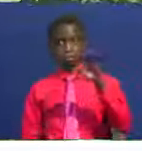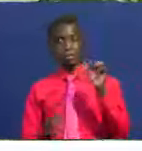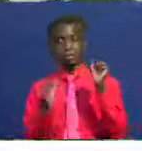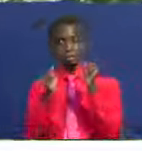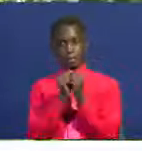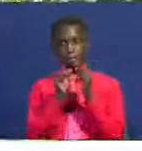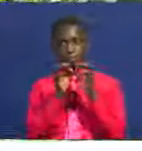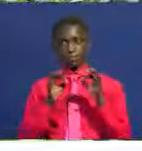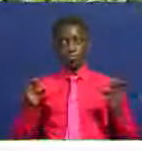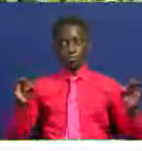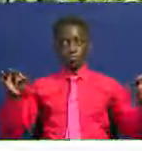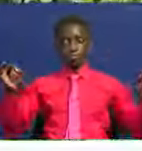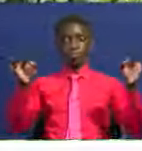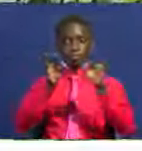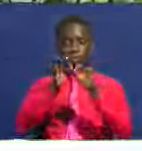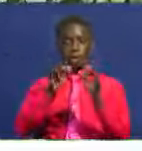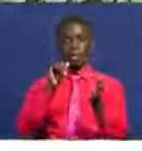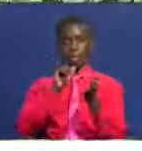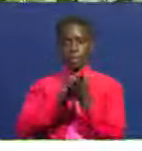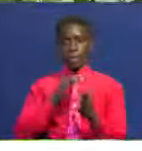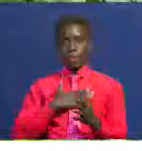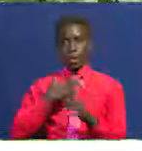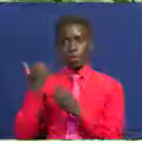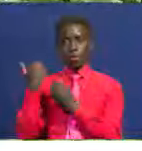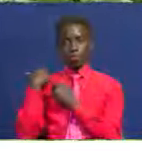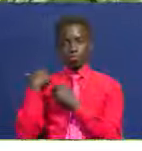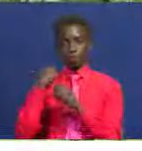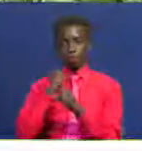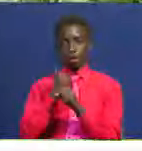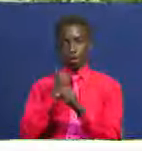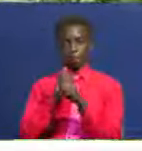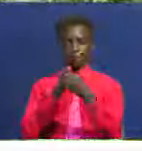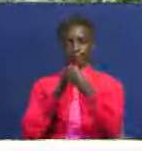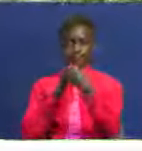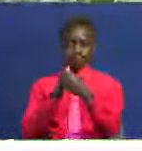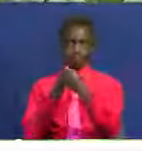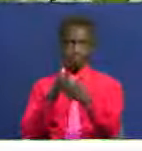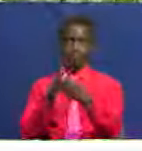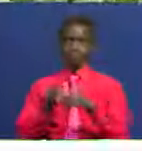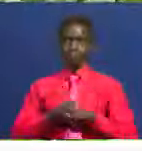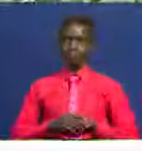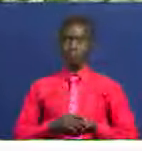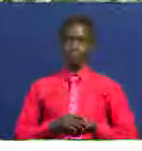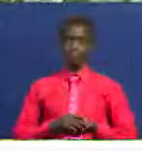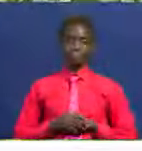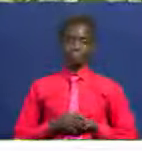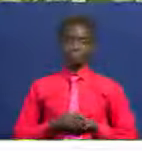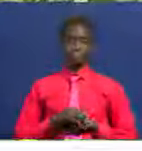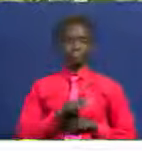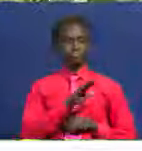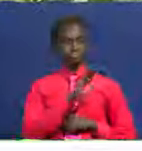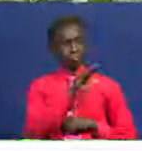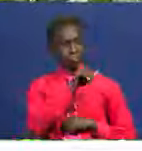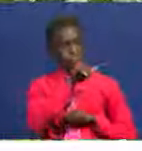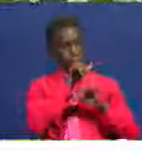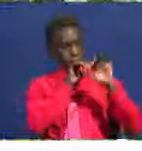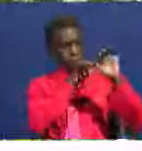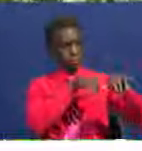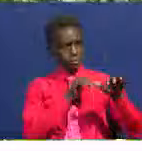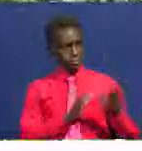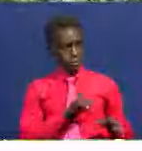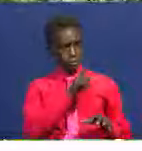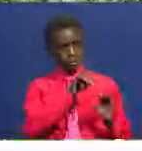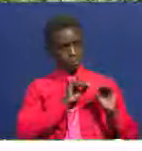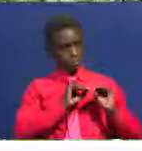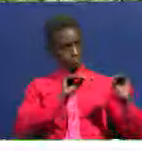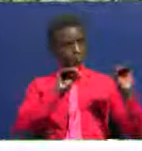Homa Bay County, Suba South Sub County. Yes. Namna wakulima hapa katika hili eneo unawapatia mafunzo, ni mafunzo gani